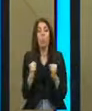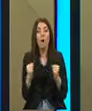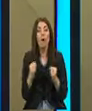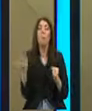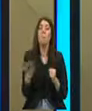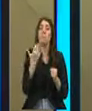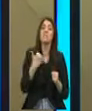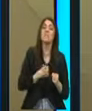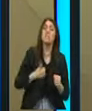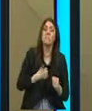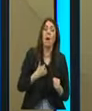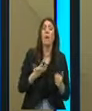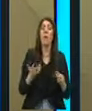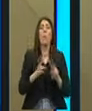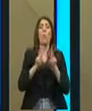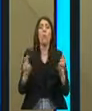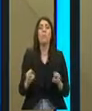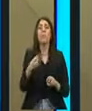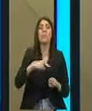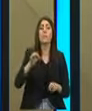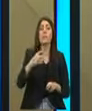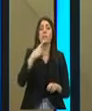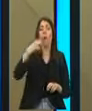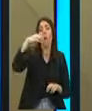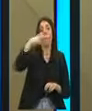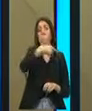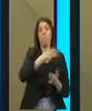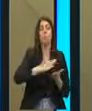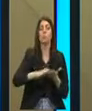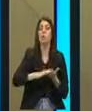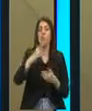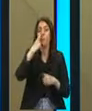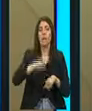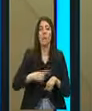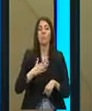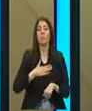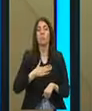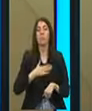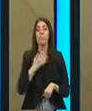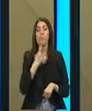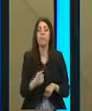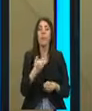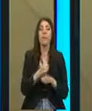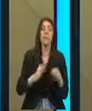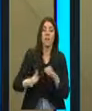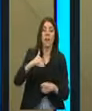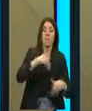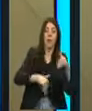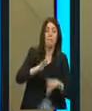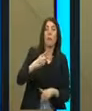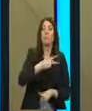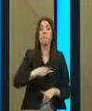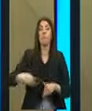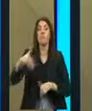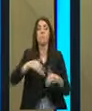neyse mesafelenme nasıl diyorsanız o tepkiyi AK Parti'nin toparlayabileceğini düşünüyorum. Ve genel seçimle yerel seçimi seçmen